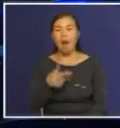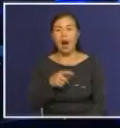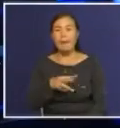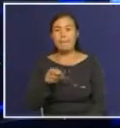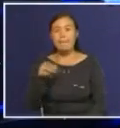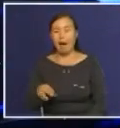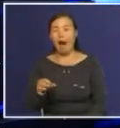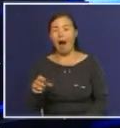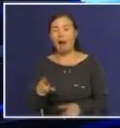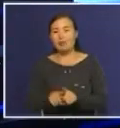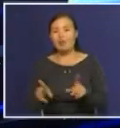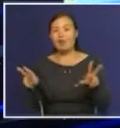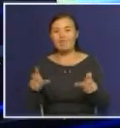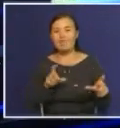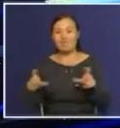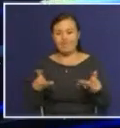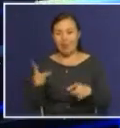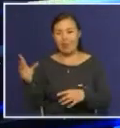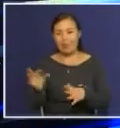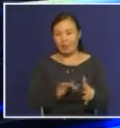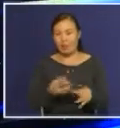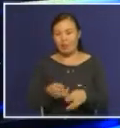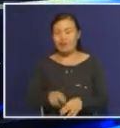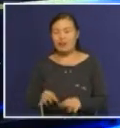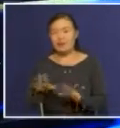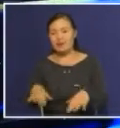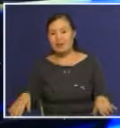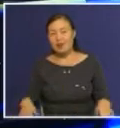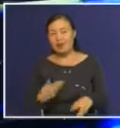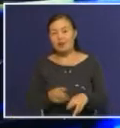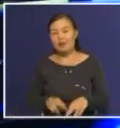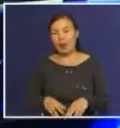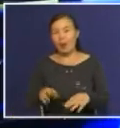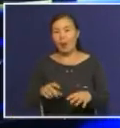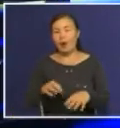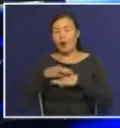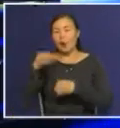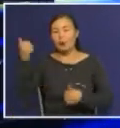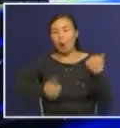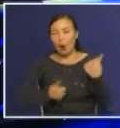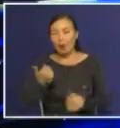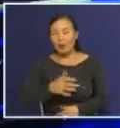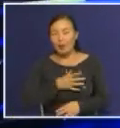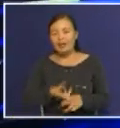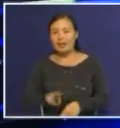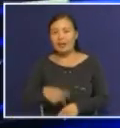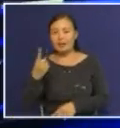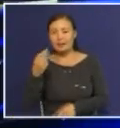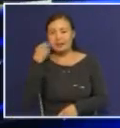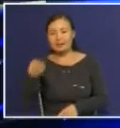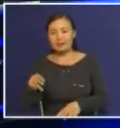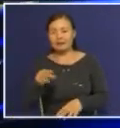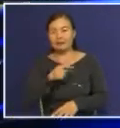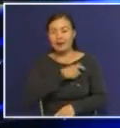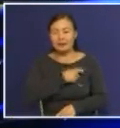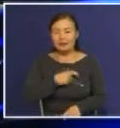Гамбит, аргентинская атака, сеанс одновременной игры с юными гроссмейстерами, а затем двухдневный турнир. Состязаться между собой в одной из самых древних